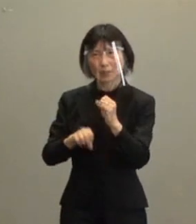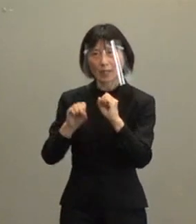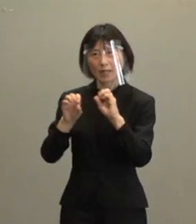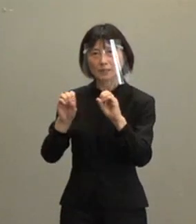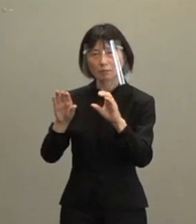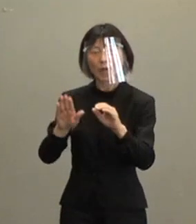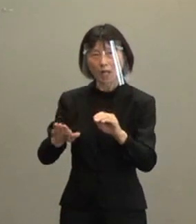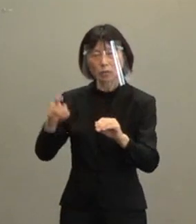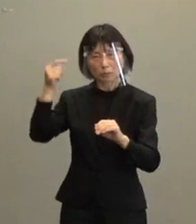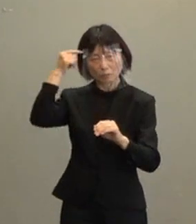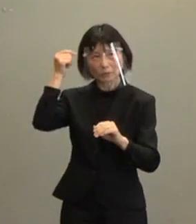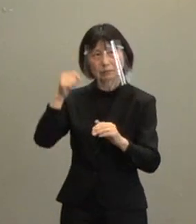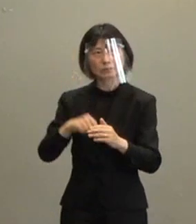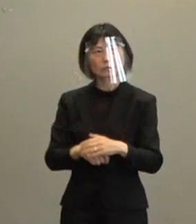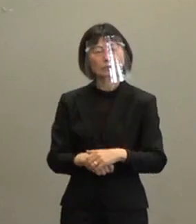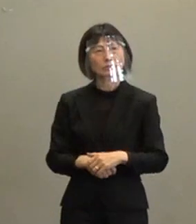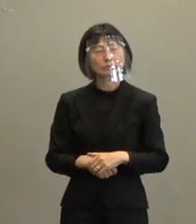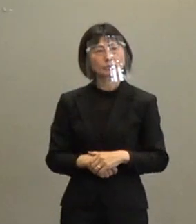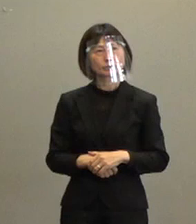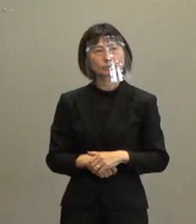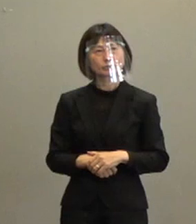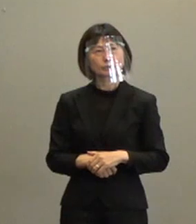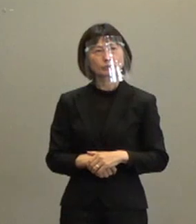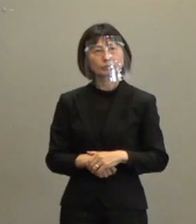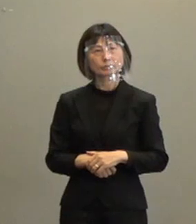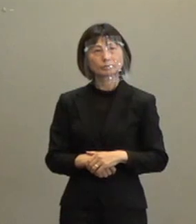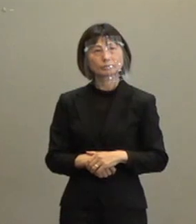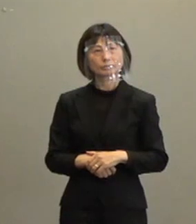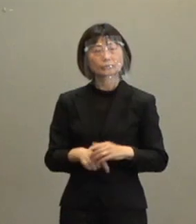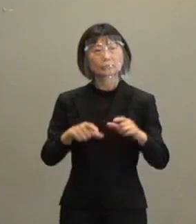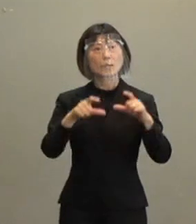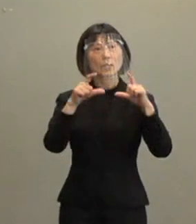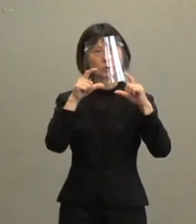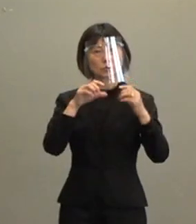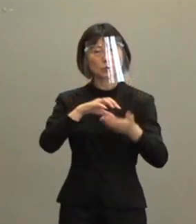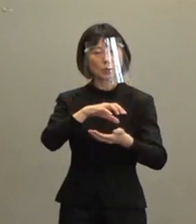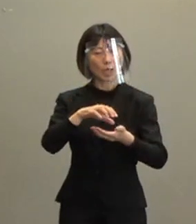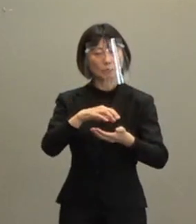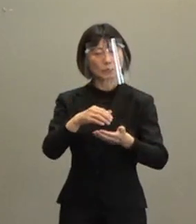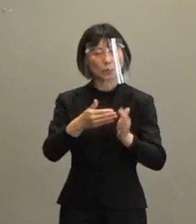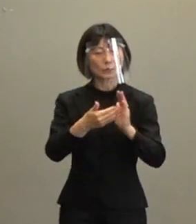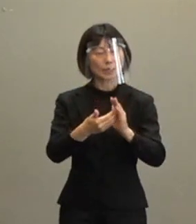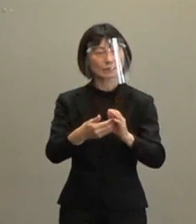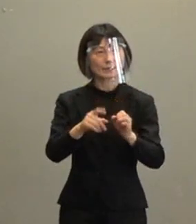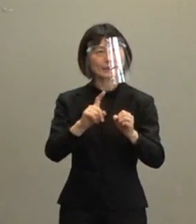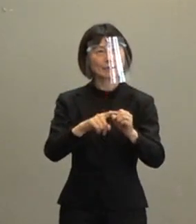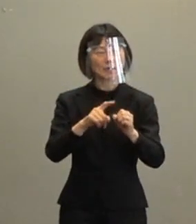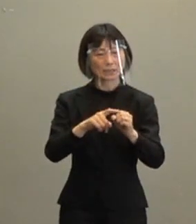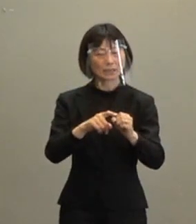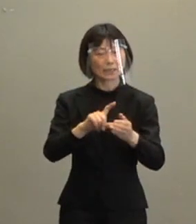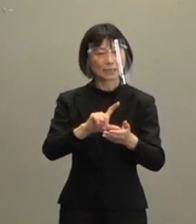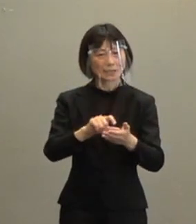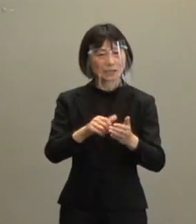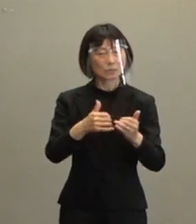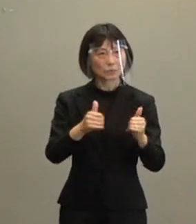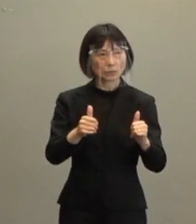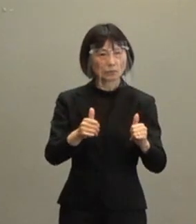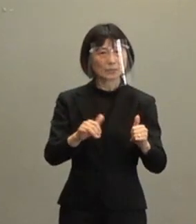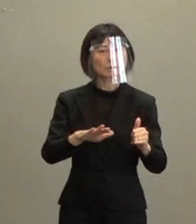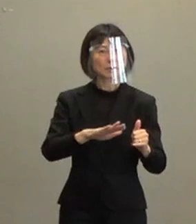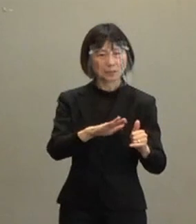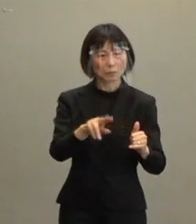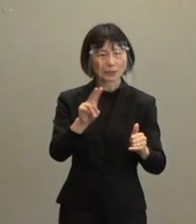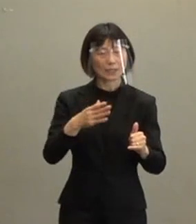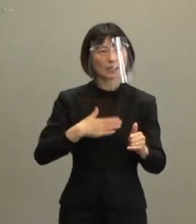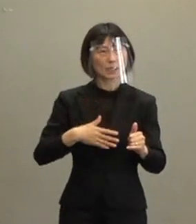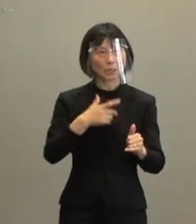います。 ちょっとマスクのトラブルを防ぐために地元の方にもその理解を求めたい